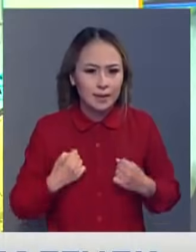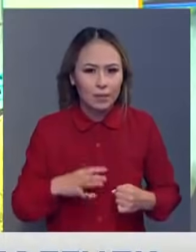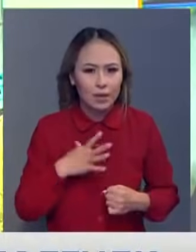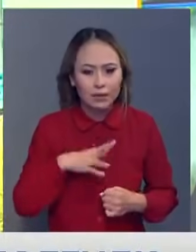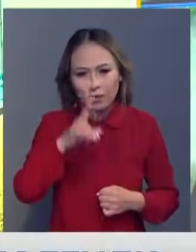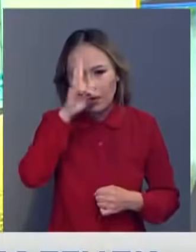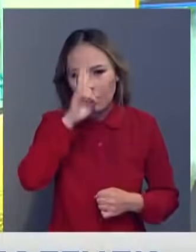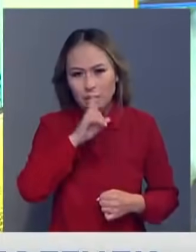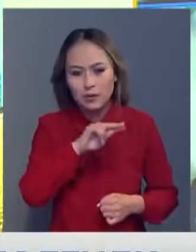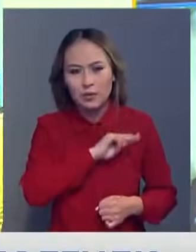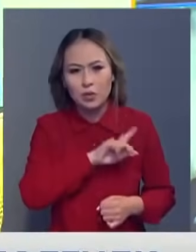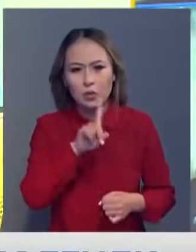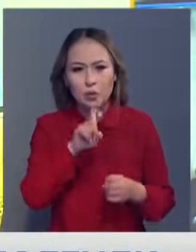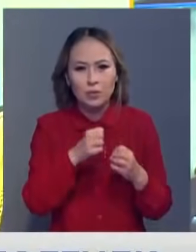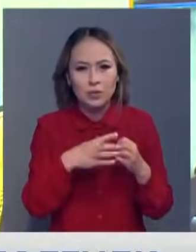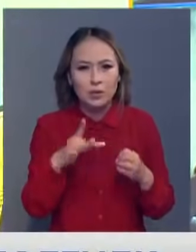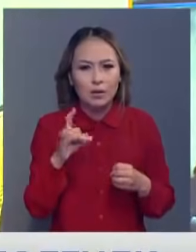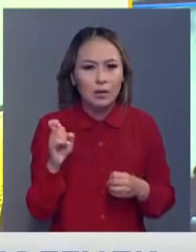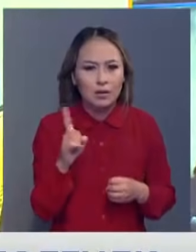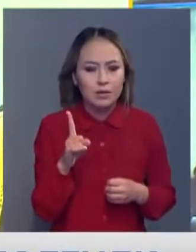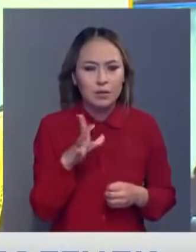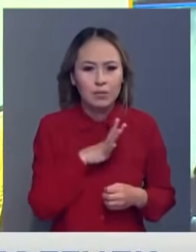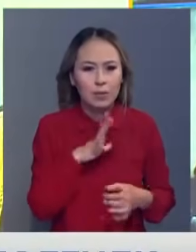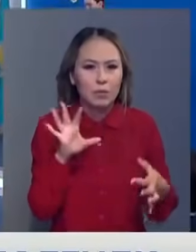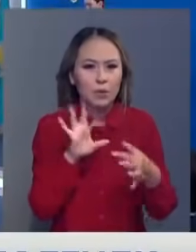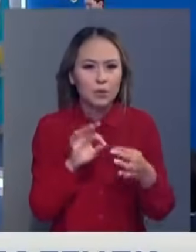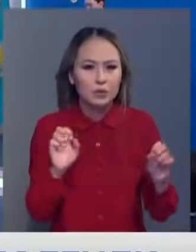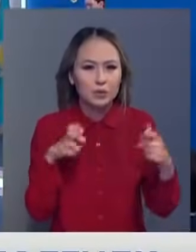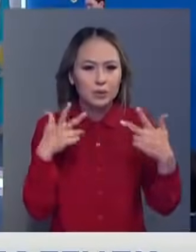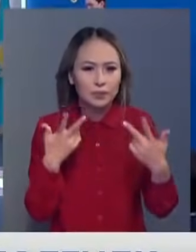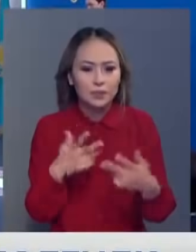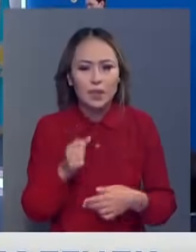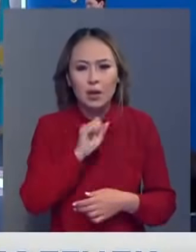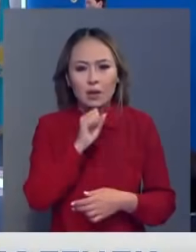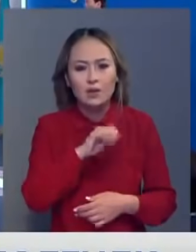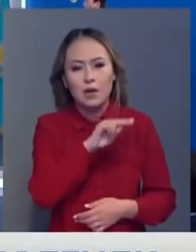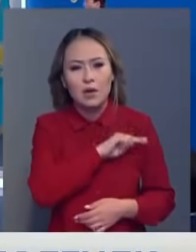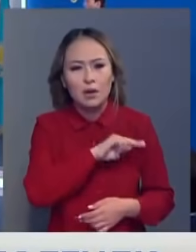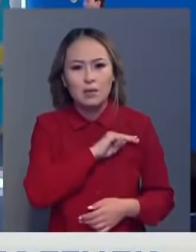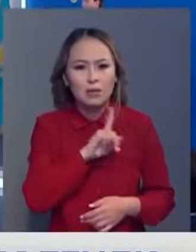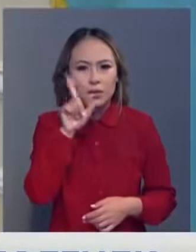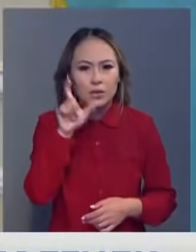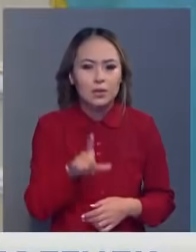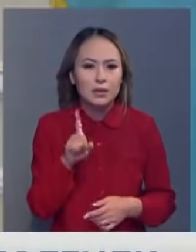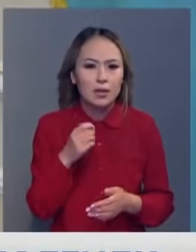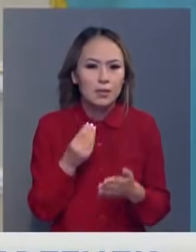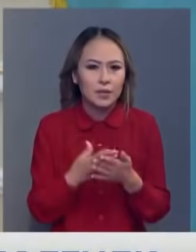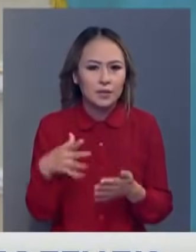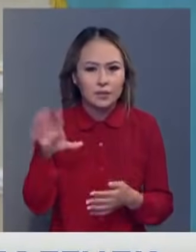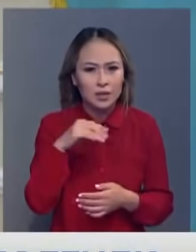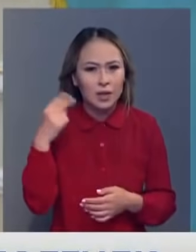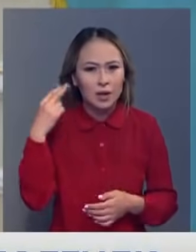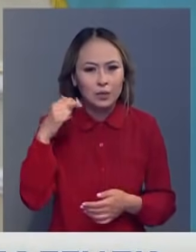аса уақытта 115 рет тікелей эфирге қосылған екенмін. Тілшінің тынымсыз тірлігі президентке де аян.